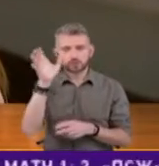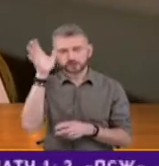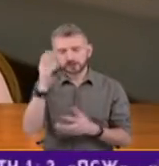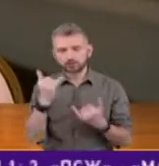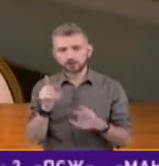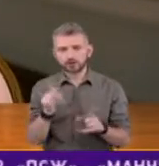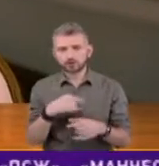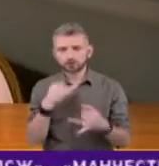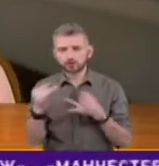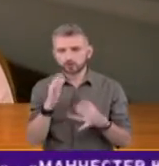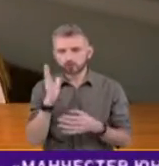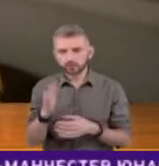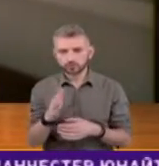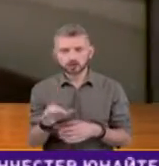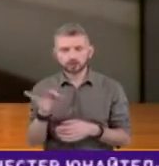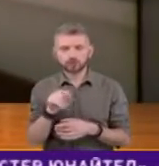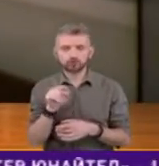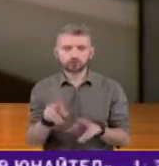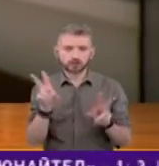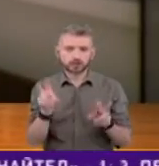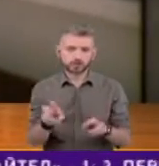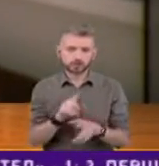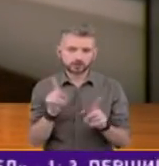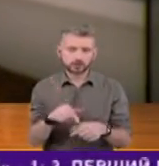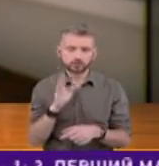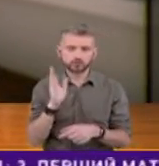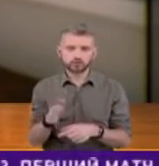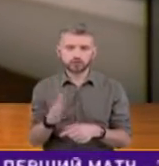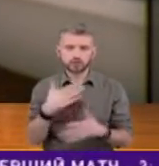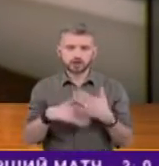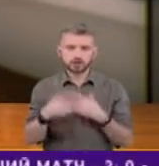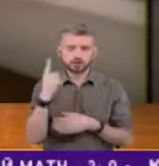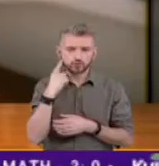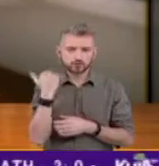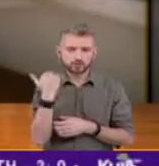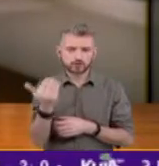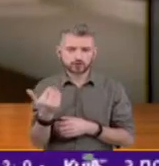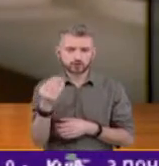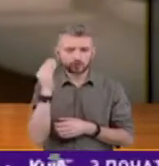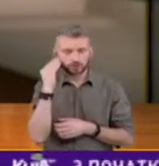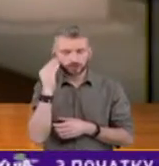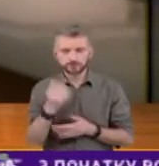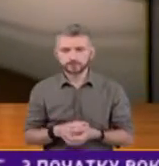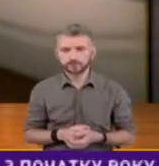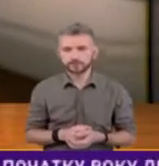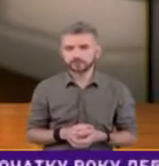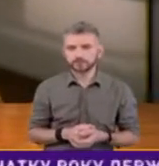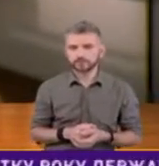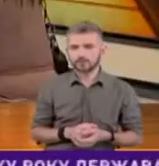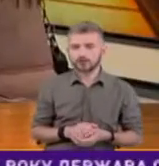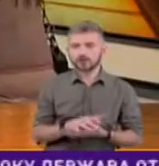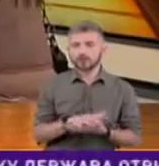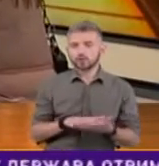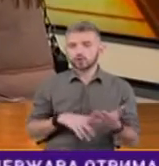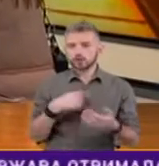сьогодні обов'язково поспілкуємося, тож, з приводу цієї тематики також будемо, звичайно, раді почути ваші думки і точки зору.